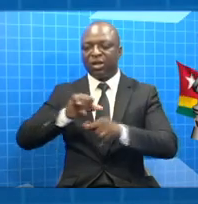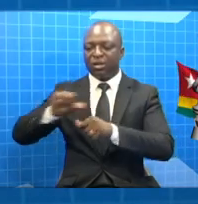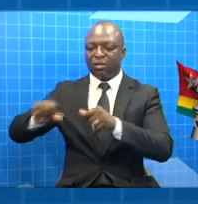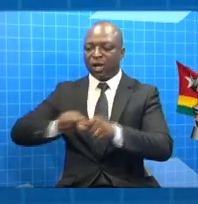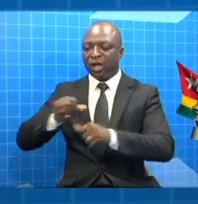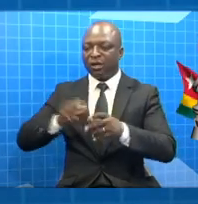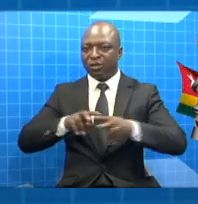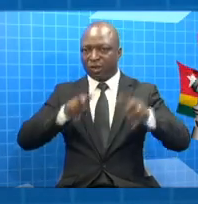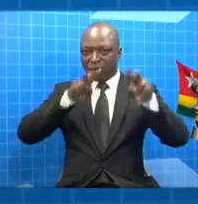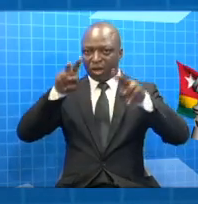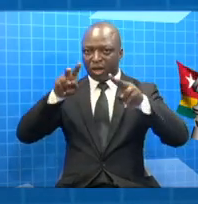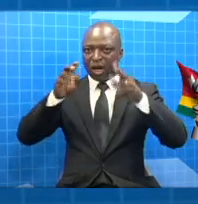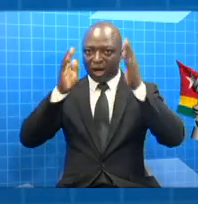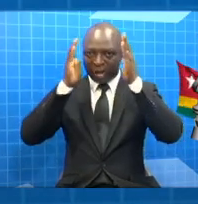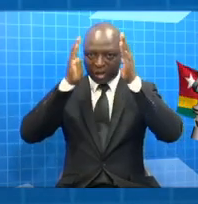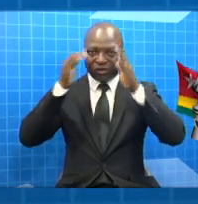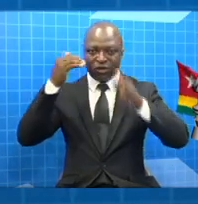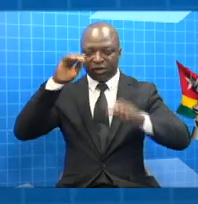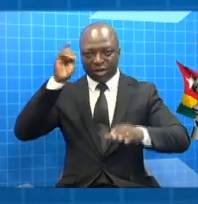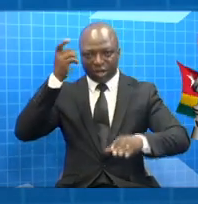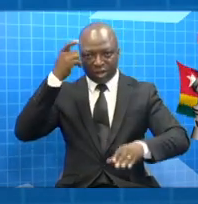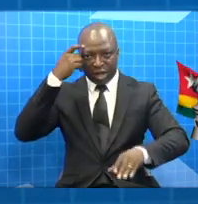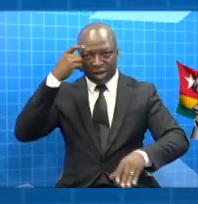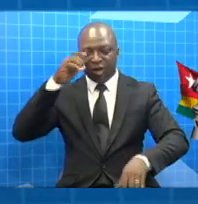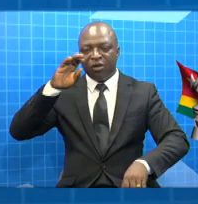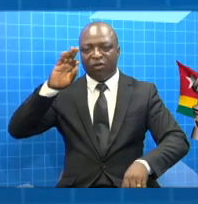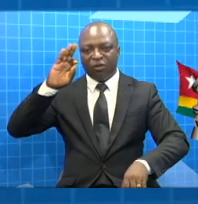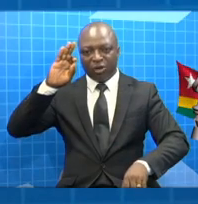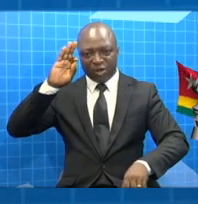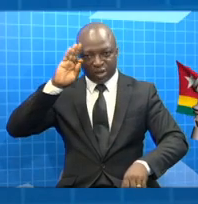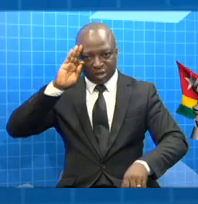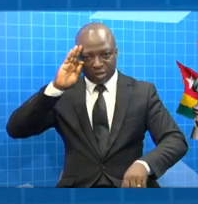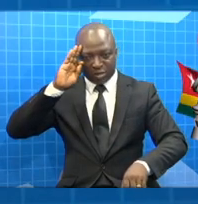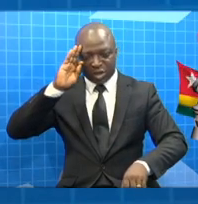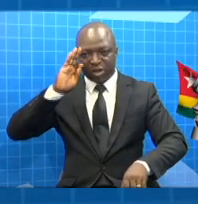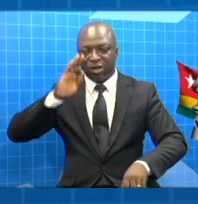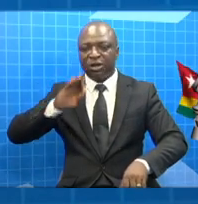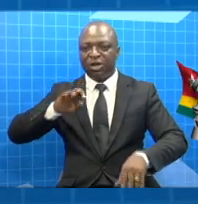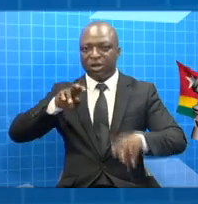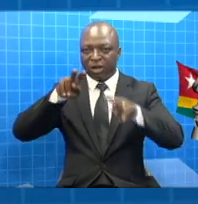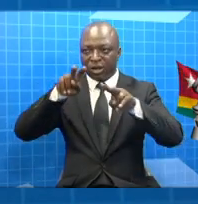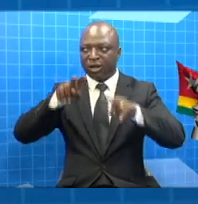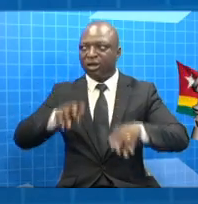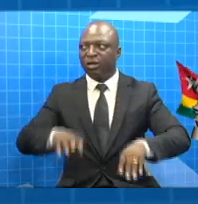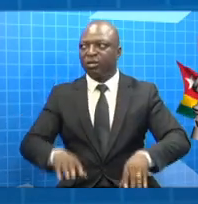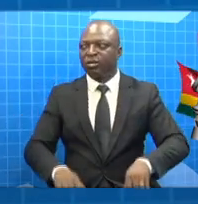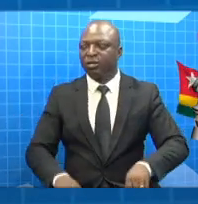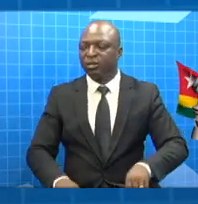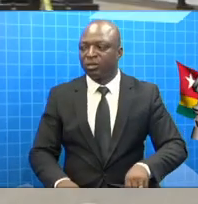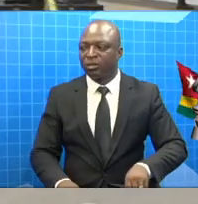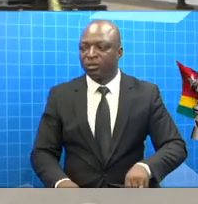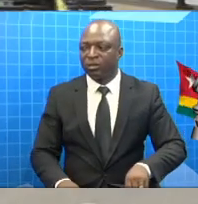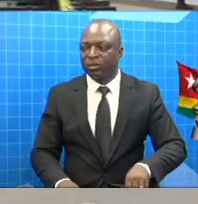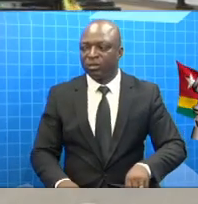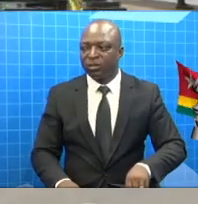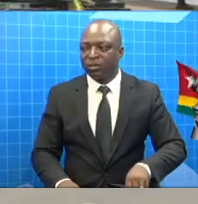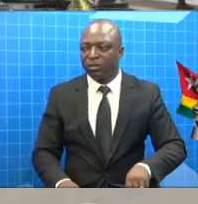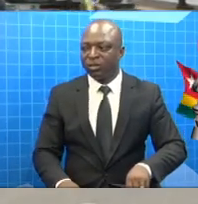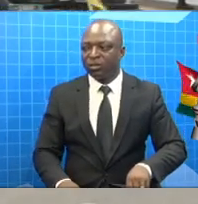le regard attentif du chef de l'État, Fort Essozina Niasimbi, Marie-Ange Bida.